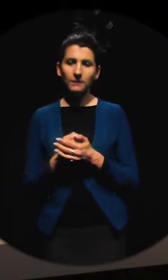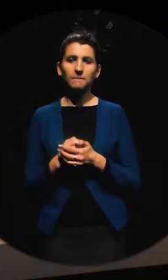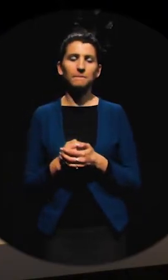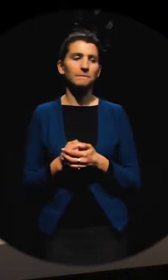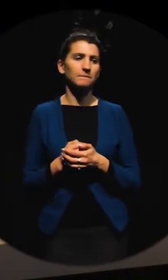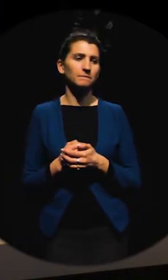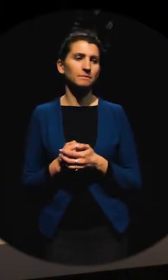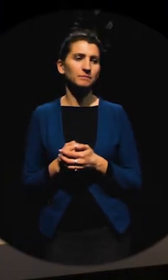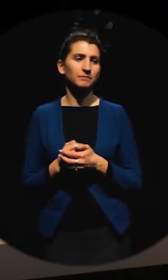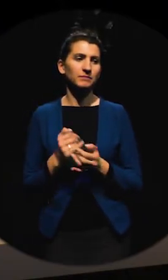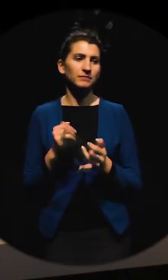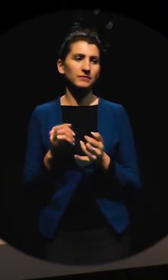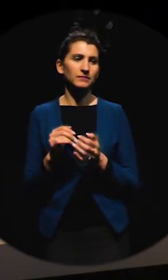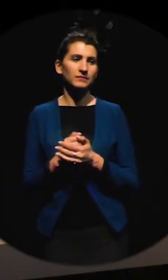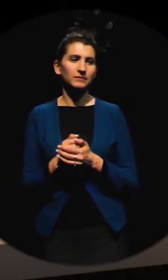jak grali